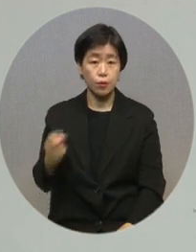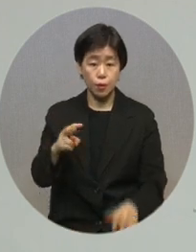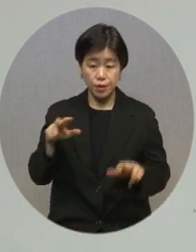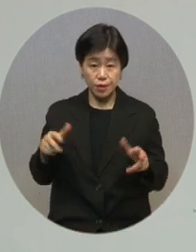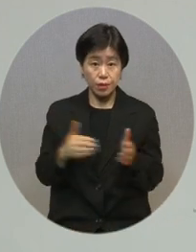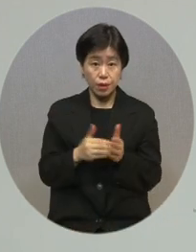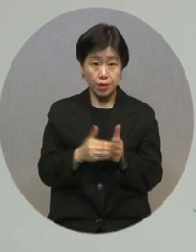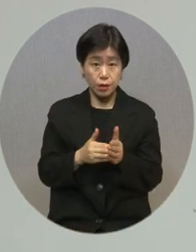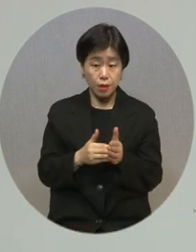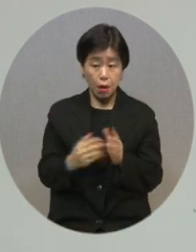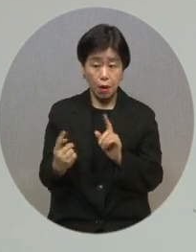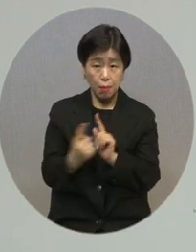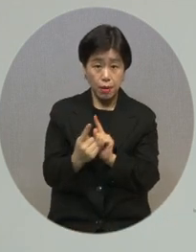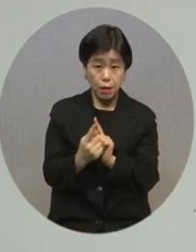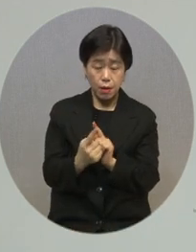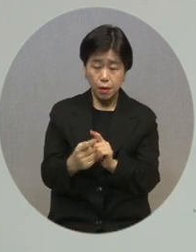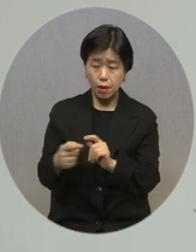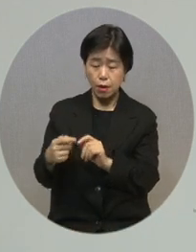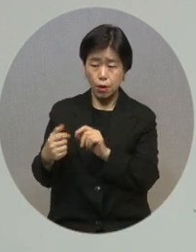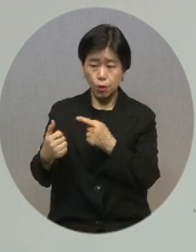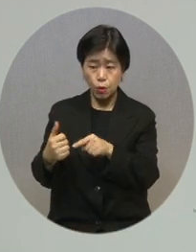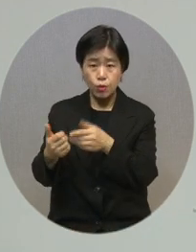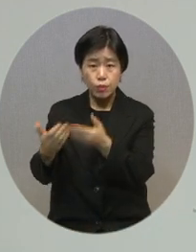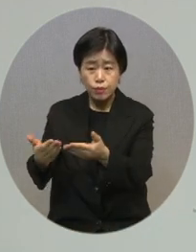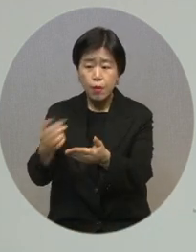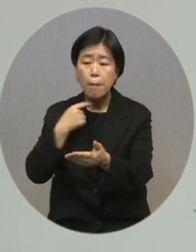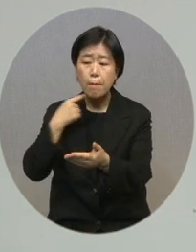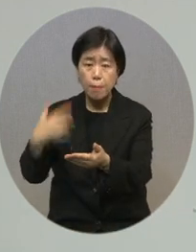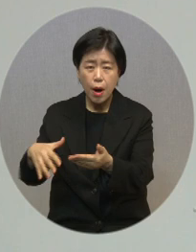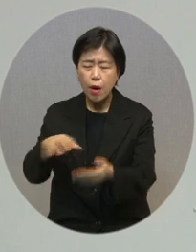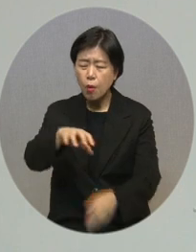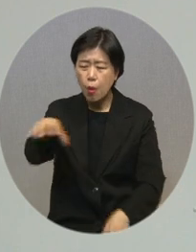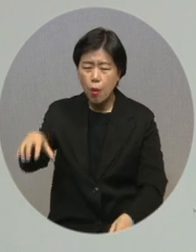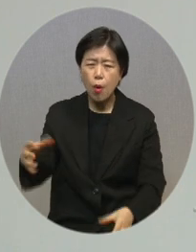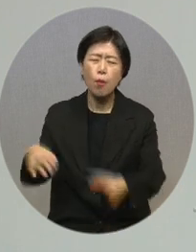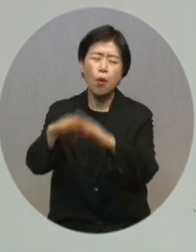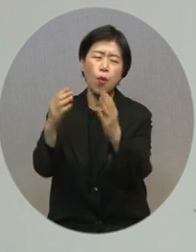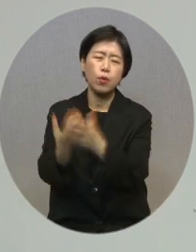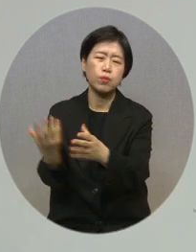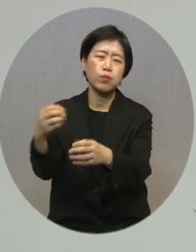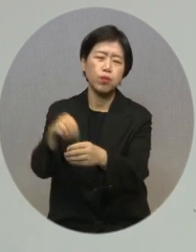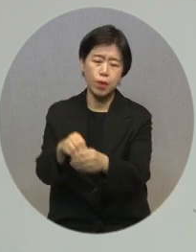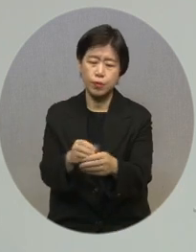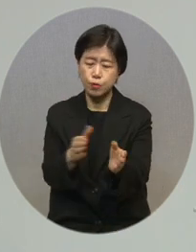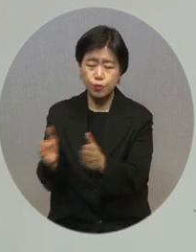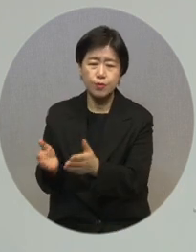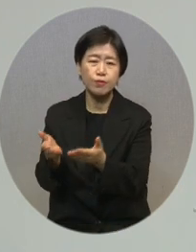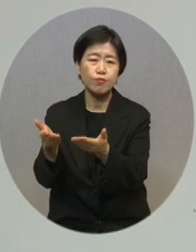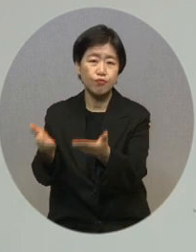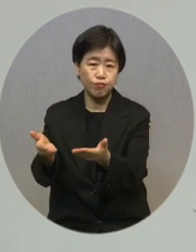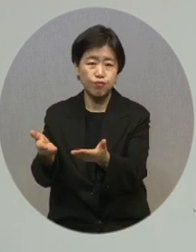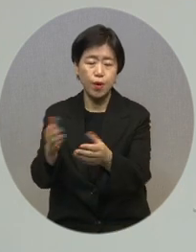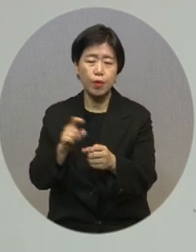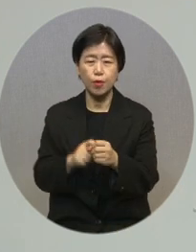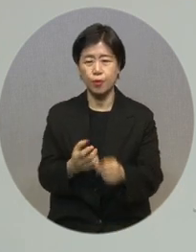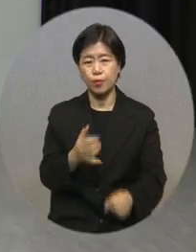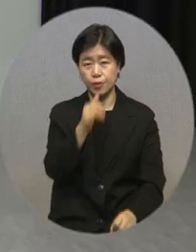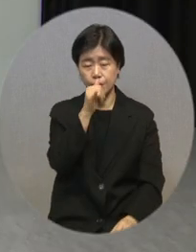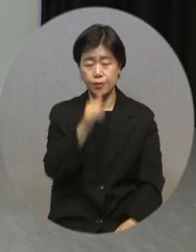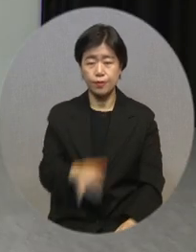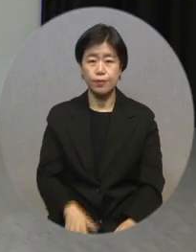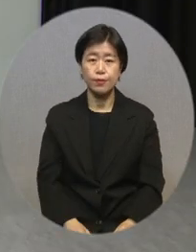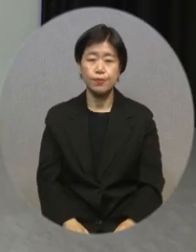안 받았던 사업장을 중심으로 네. 어쨌든 83만 개 전체를 대상으로 준비를 시켜 드리겠다는 그 목적을 갖고 있고 목표를 갖고 네. 있고요.